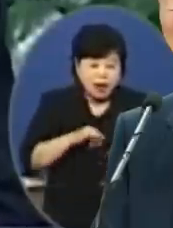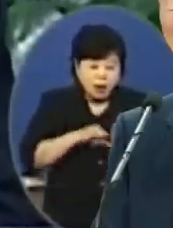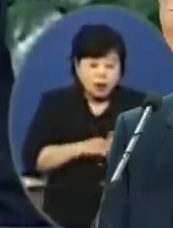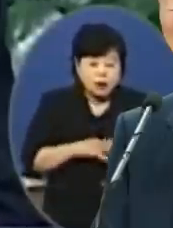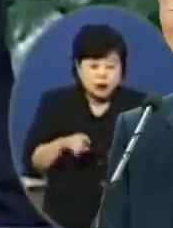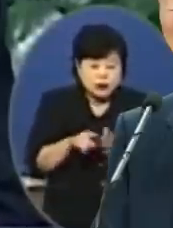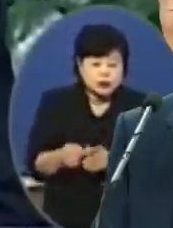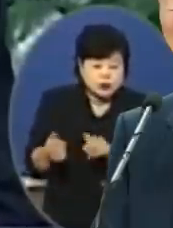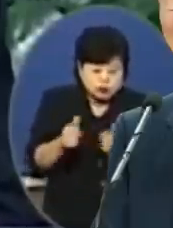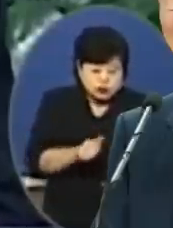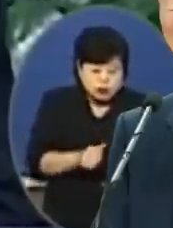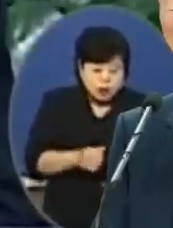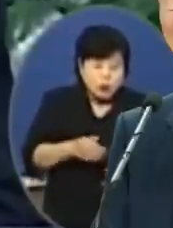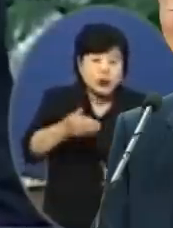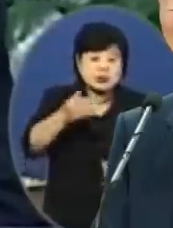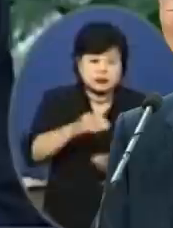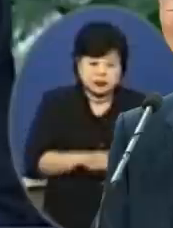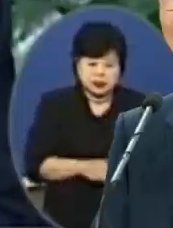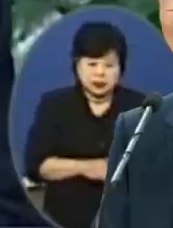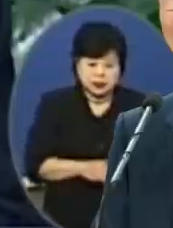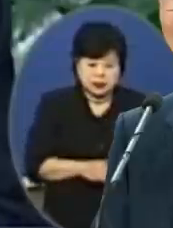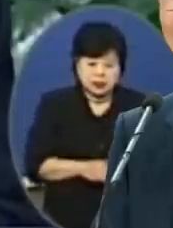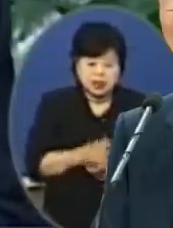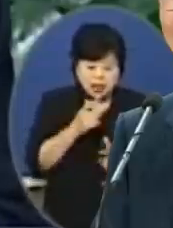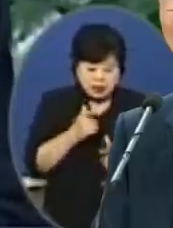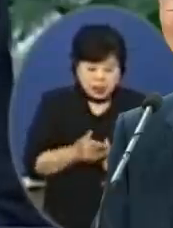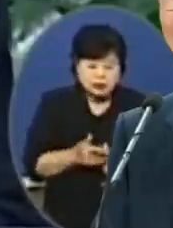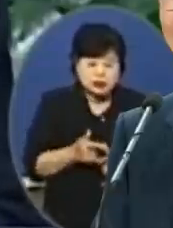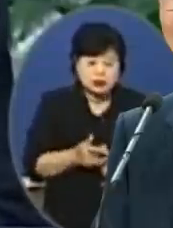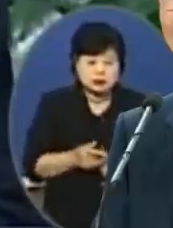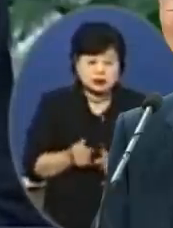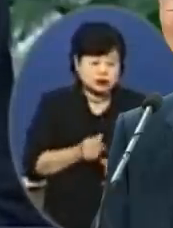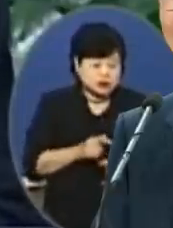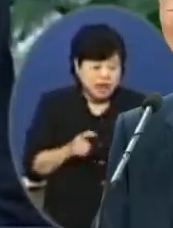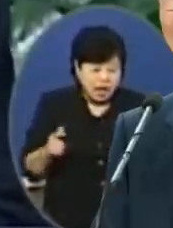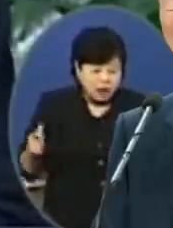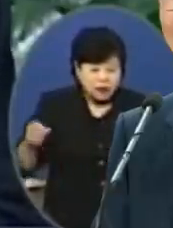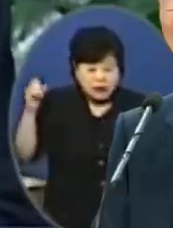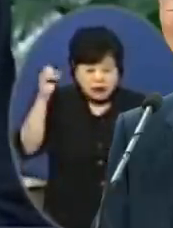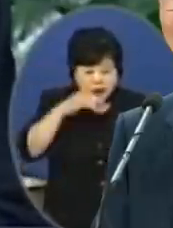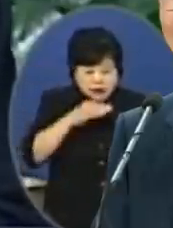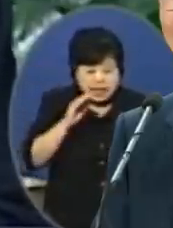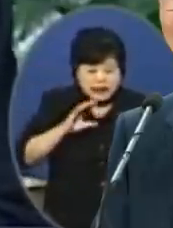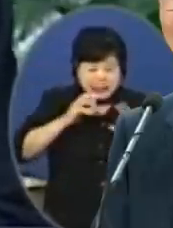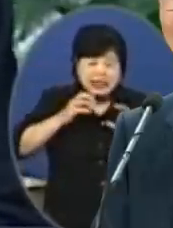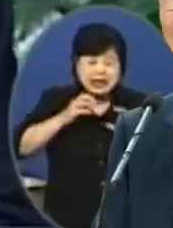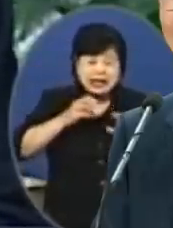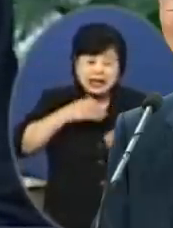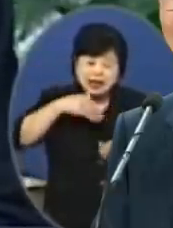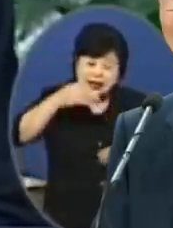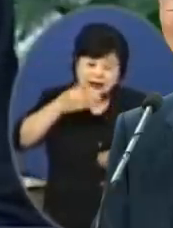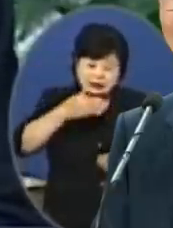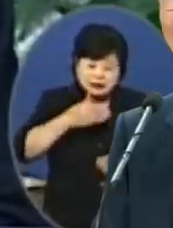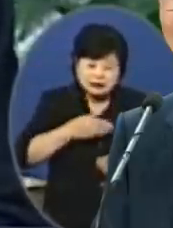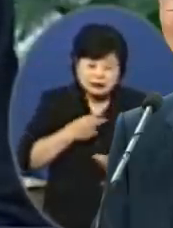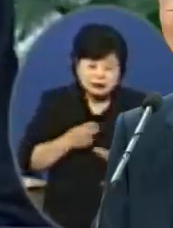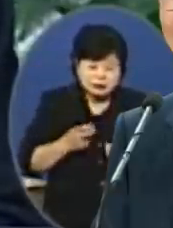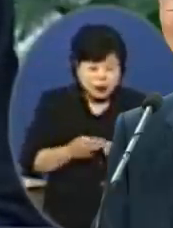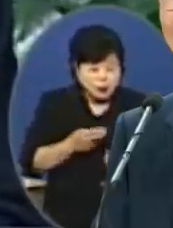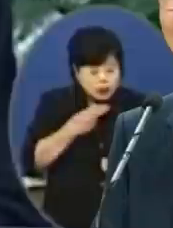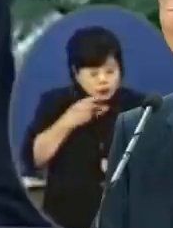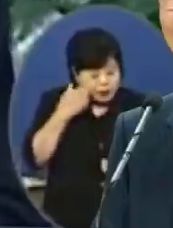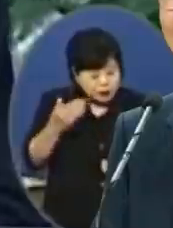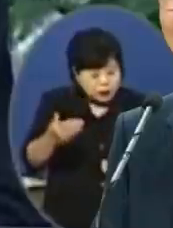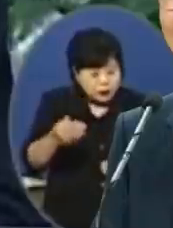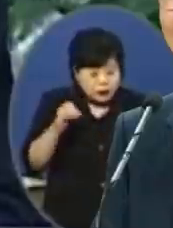우리를 위해서 죽으라고 내보내신 것입니다. 몇 번이나 예수님은 안 죽고 그냥 천국 갈 수 없냐고 간구하도 대답 안